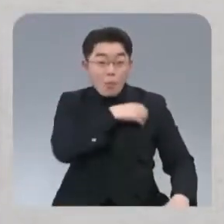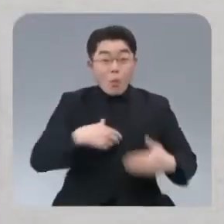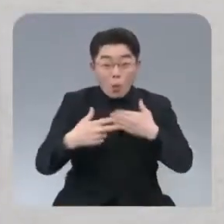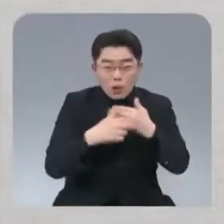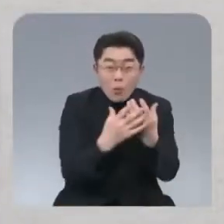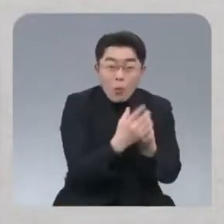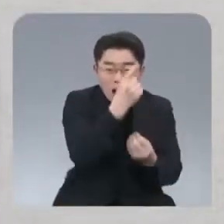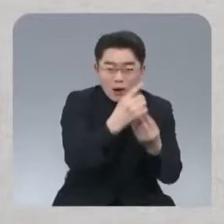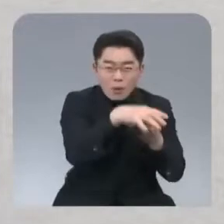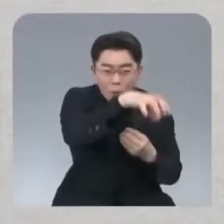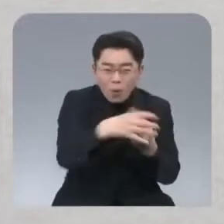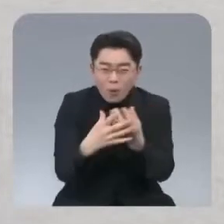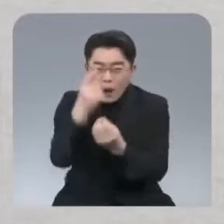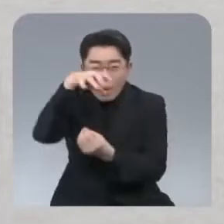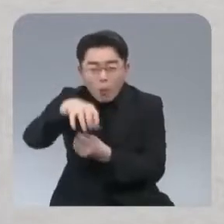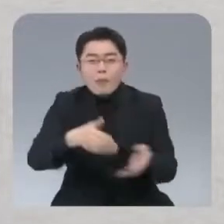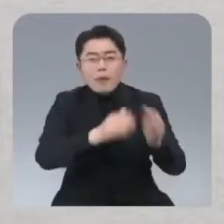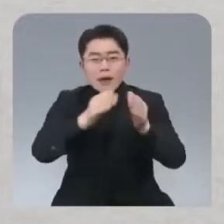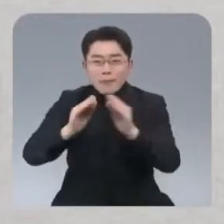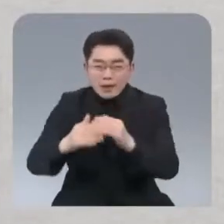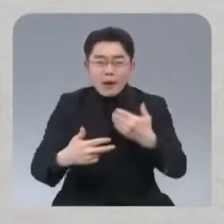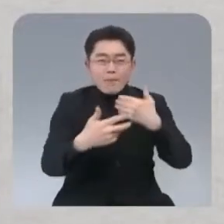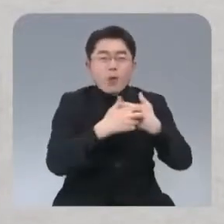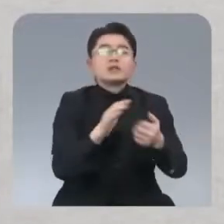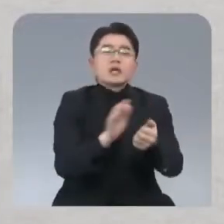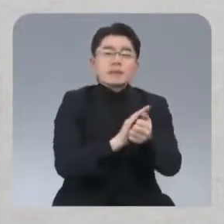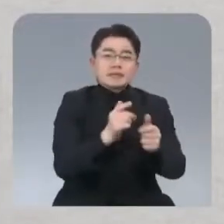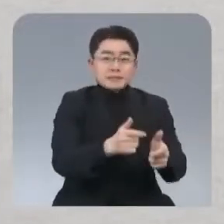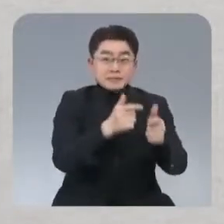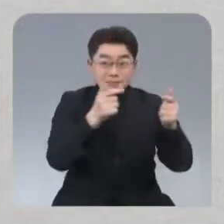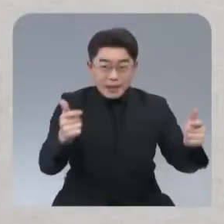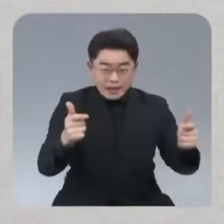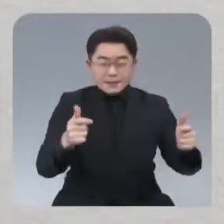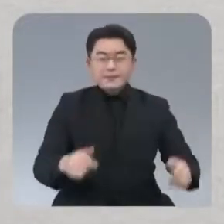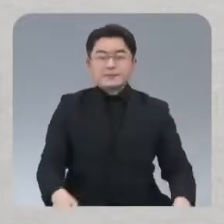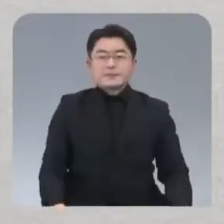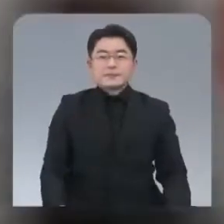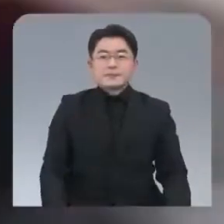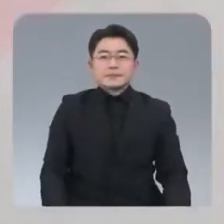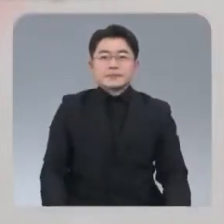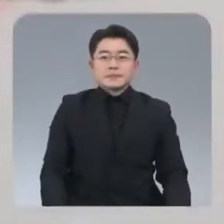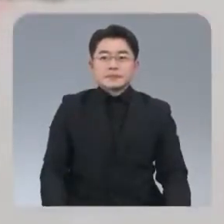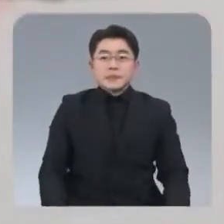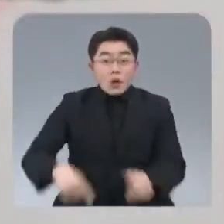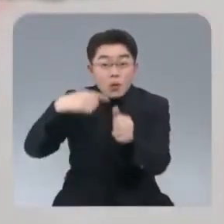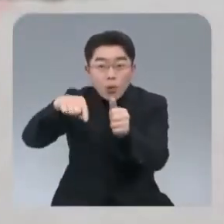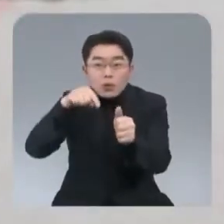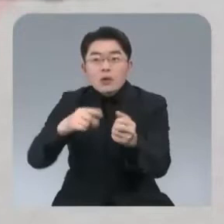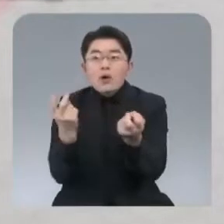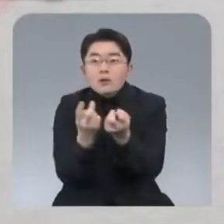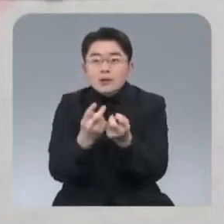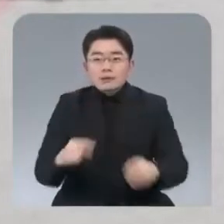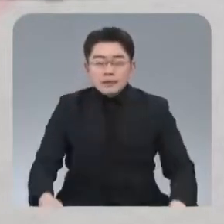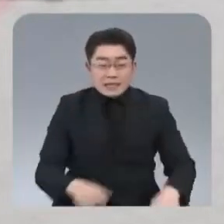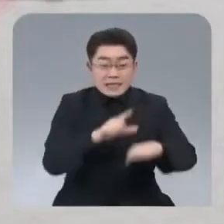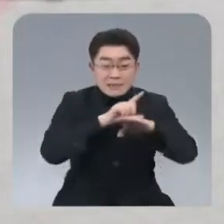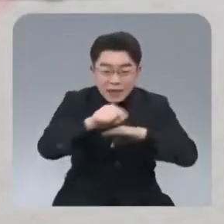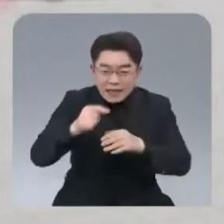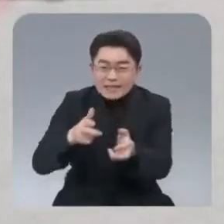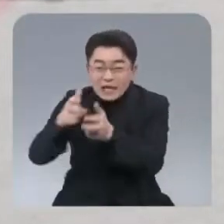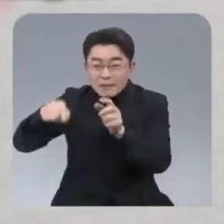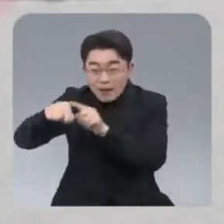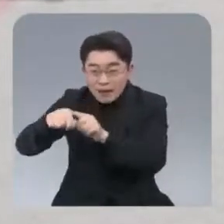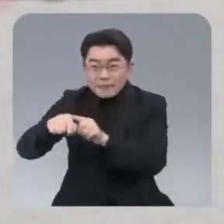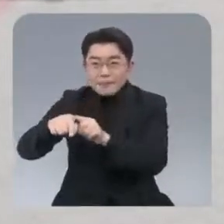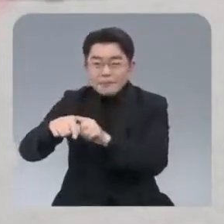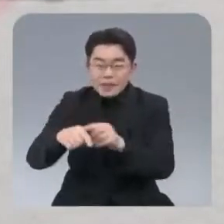농어촌지역 1차 의료를 강화하는 등 의료 격차의 소를 강조합니다 지역 산업과 연계된 지방 대학가를